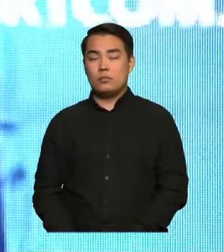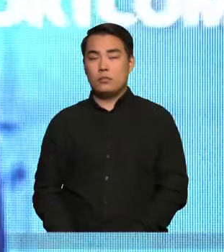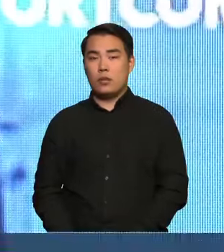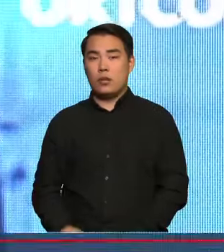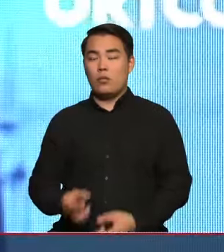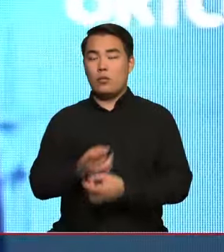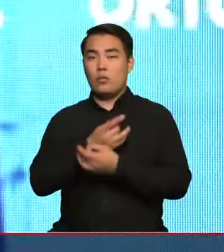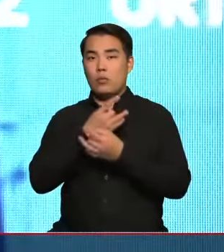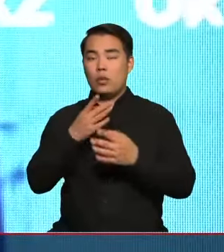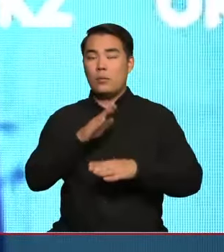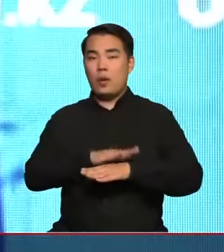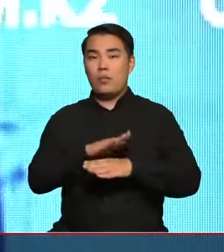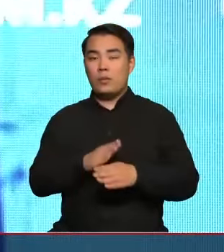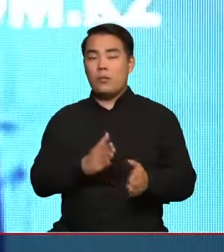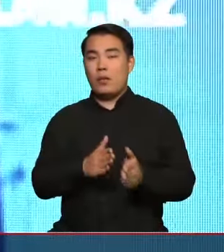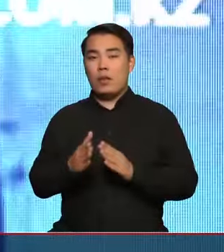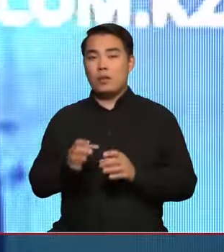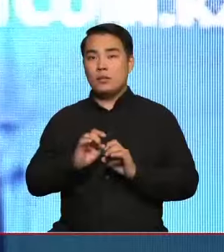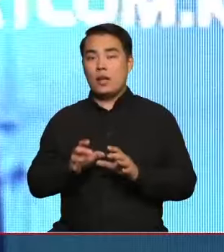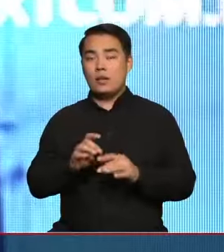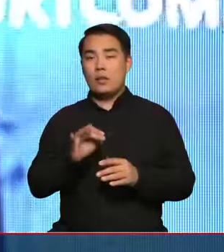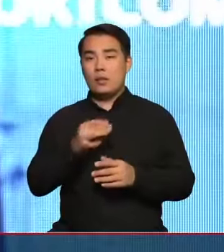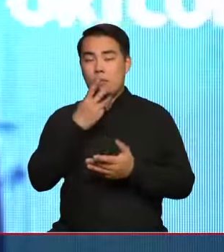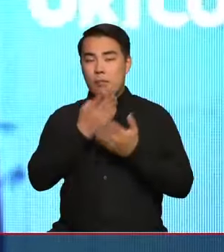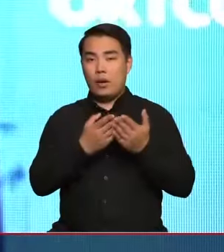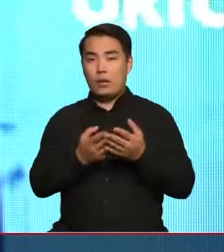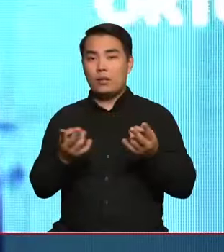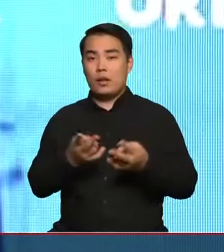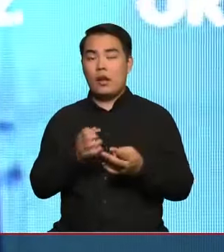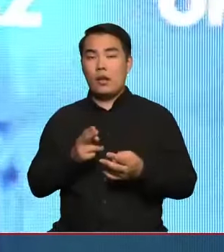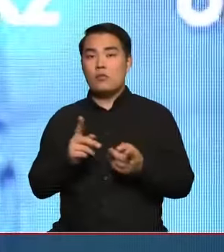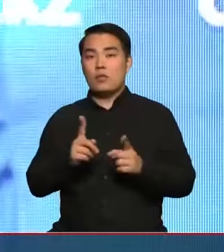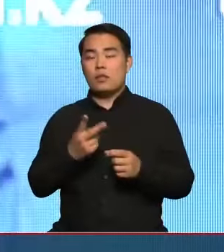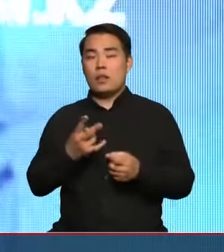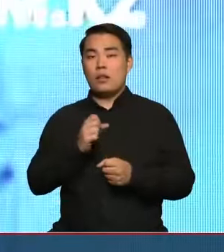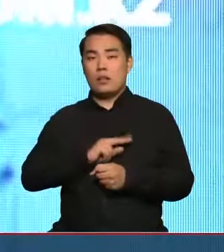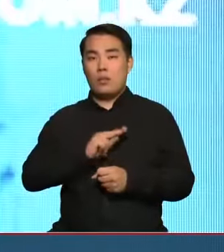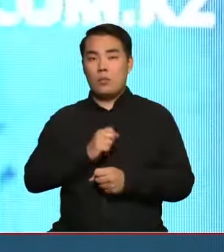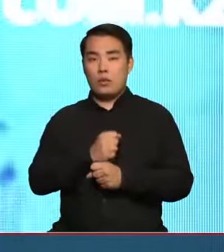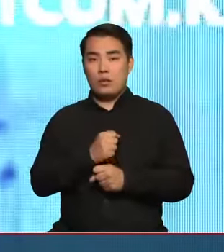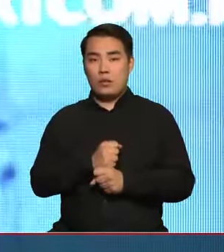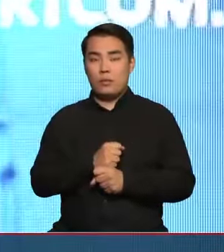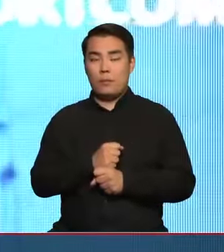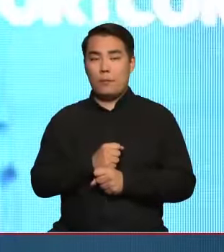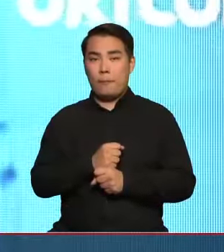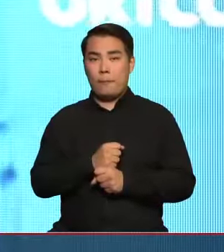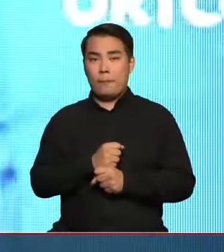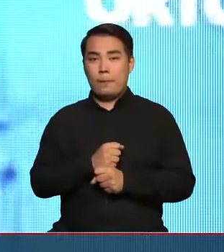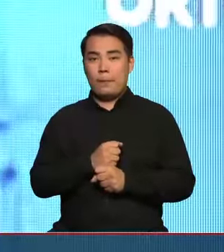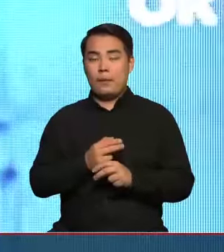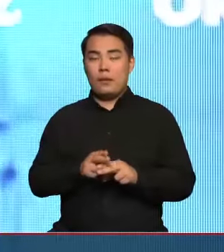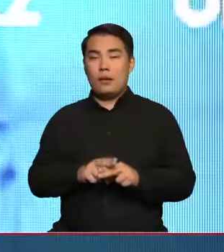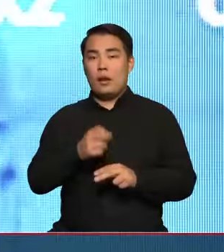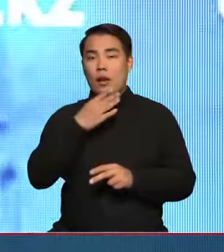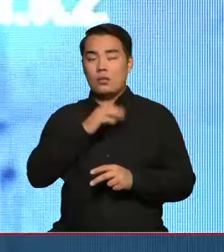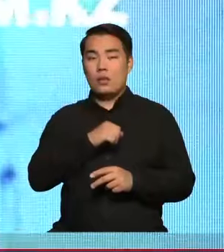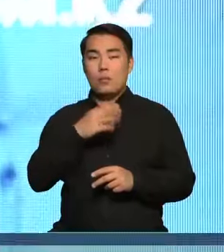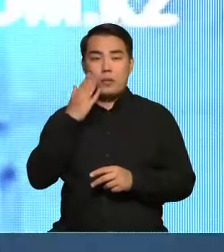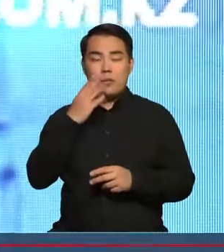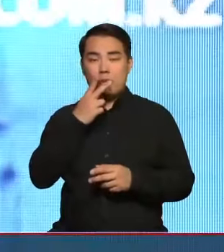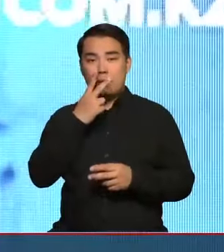Мәдениет қалыптасу үшін оны айту керек, көрсету керек, қай жерде қалай жинап жатқанын сол жақсы мысалдарды келтіру